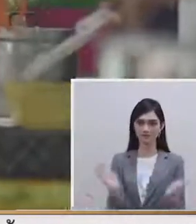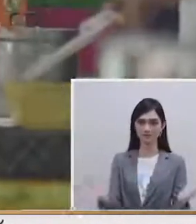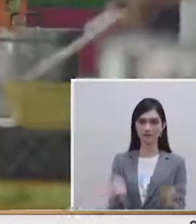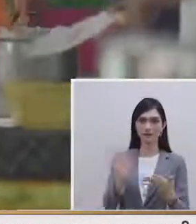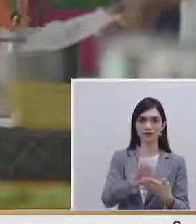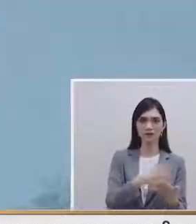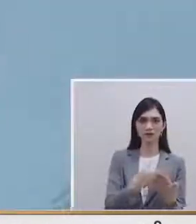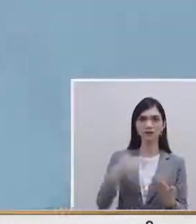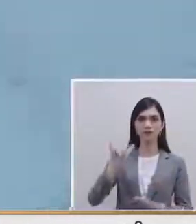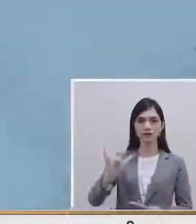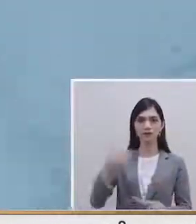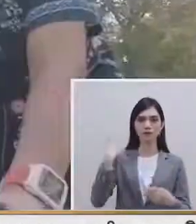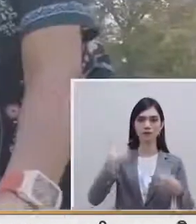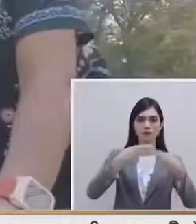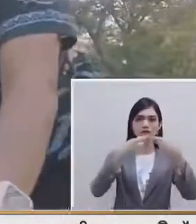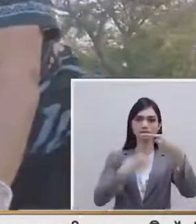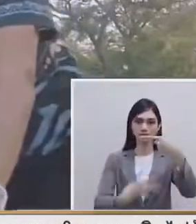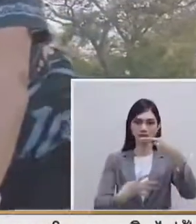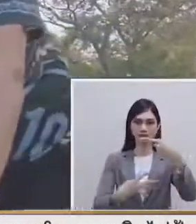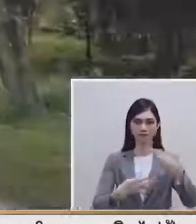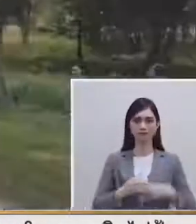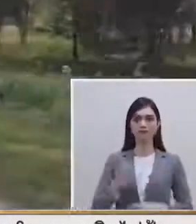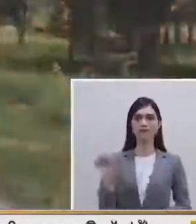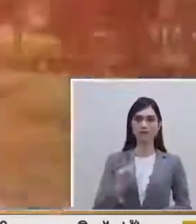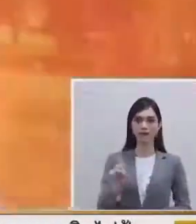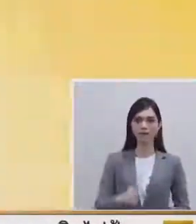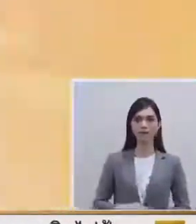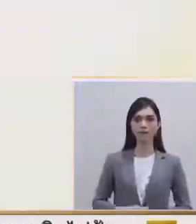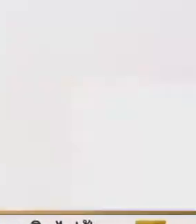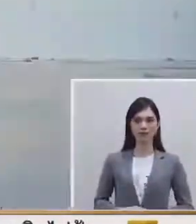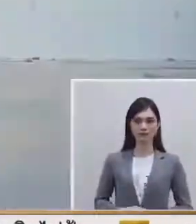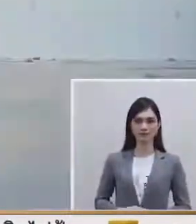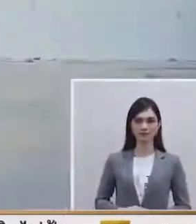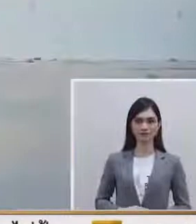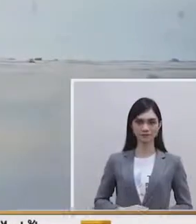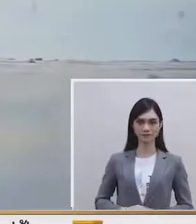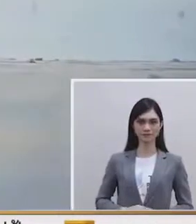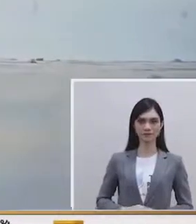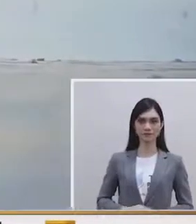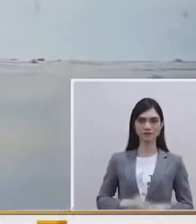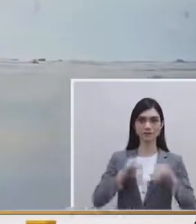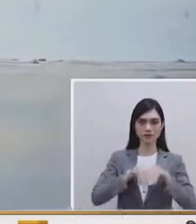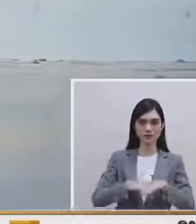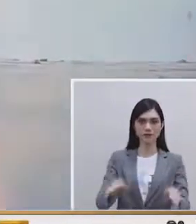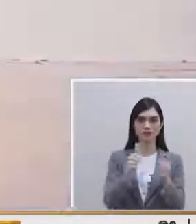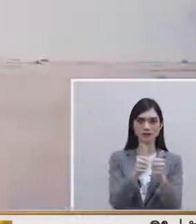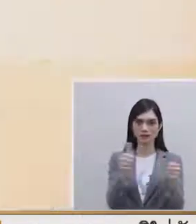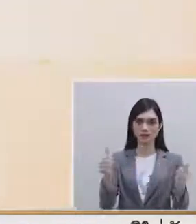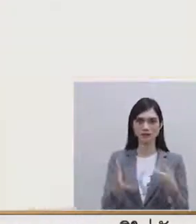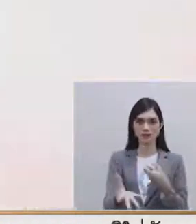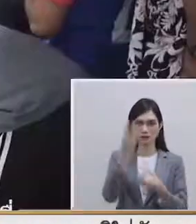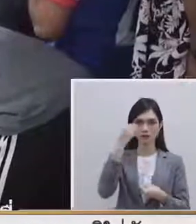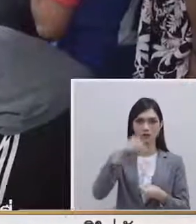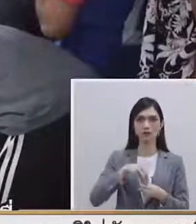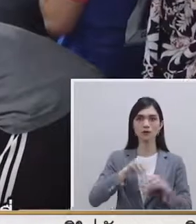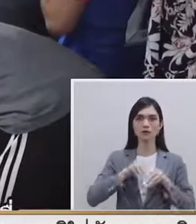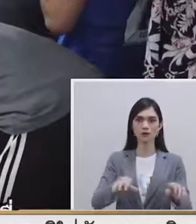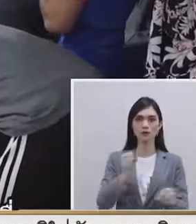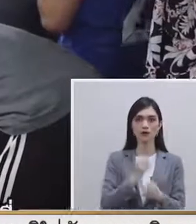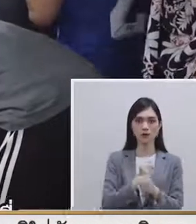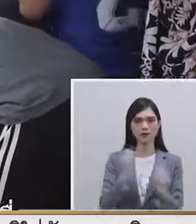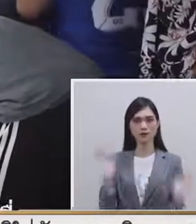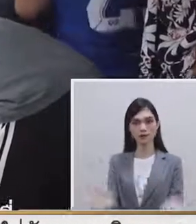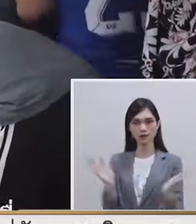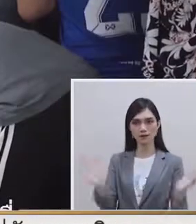กิจภายใต้ยุทธศาสตร์หลัก4ด้านประกอบด้วยการพัฒนาสื่อที่ปลอดภัยและสร้างสรรค์การส่งเส